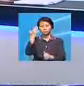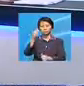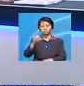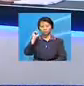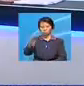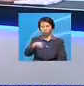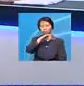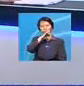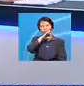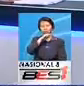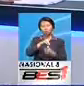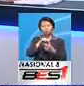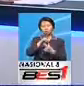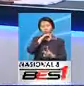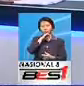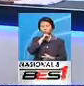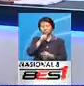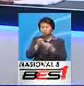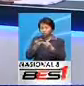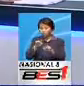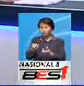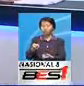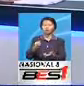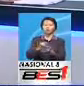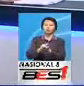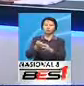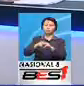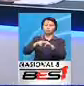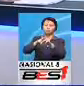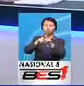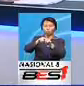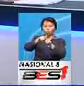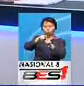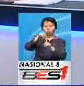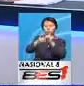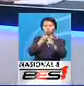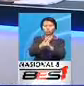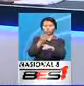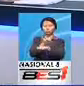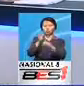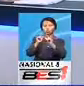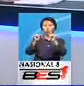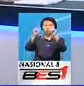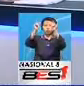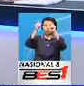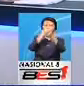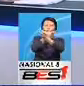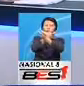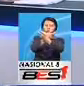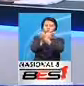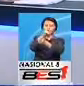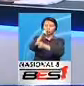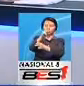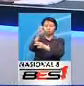Pembuangan sisa pepejal atau sampah yang tidak terurus antara faktor yang meningkatkan suhu dunia menerusi pelepasan gas beracun seperti